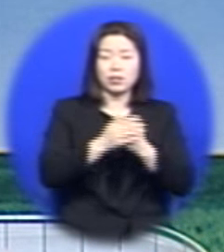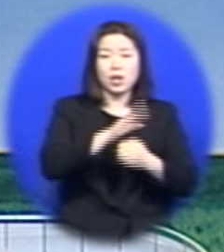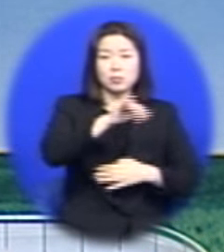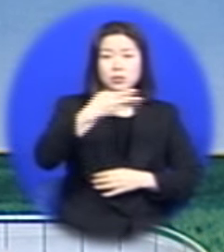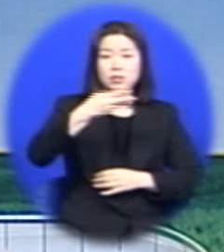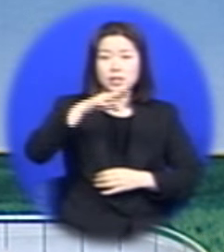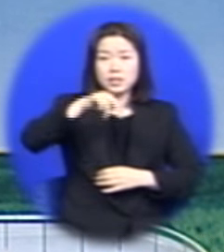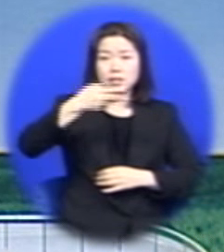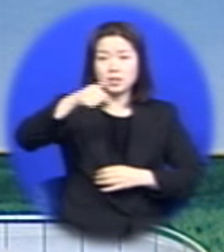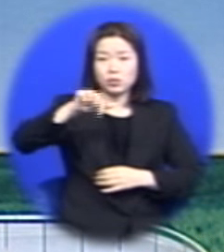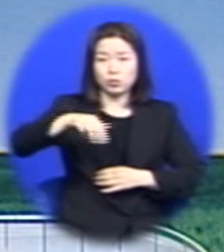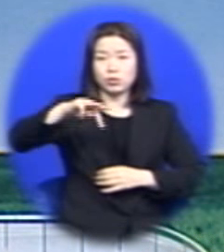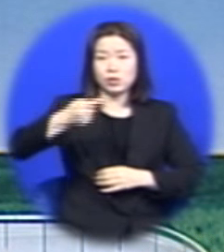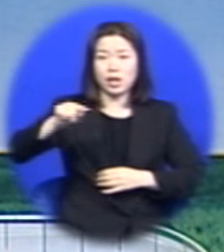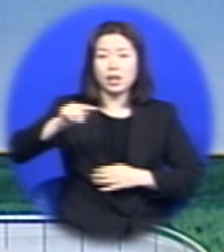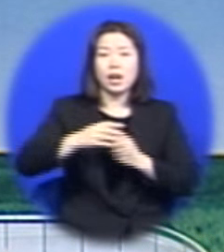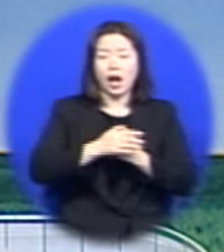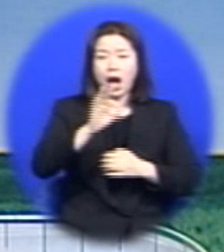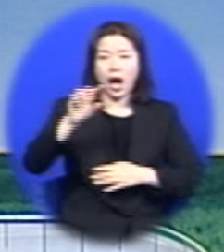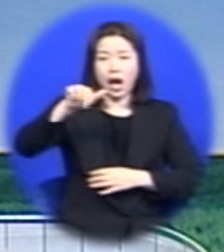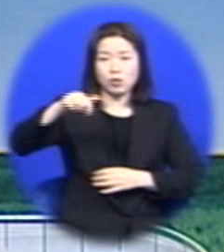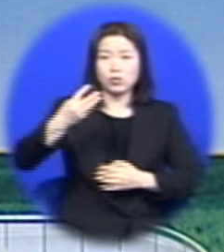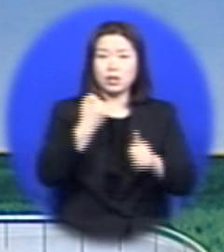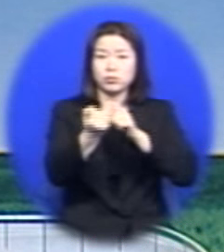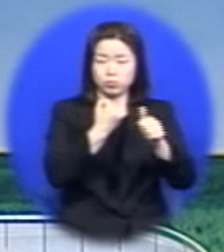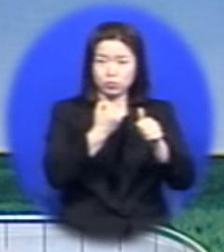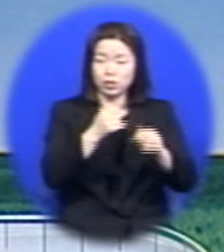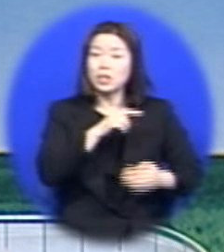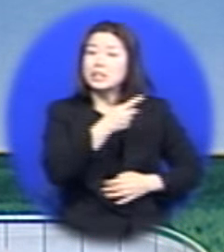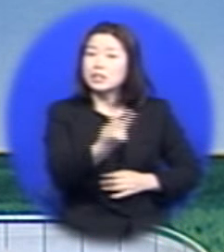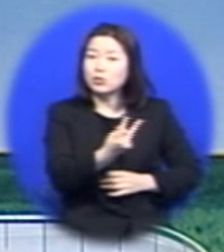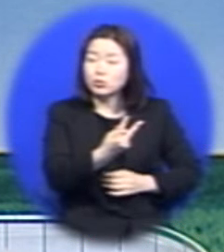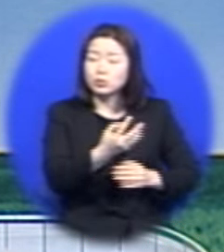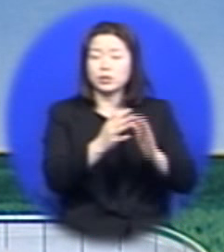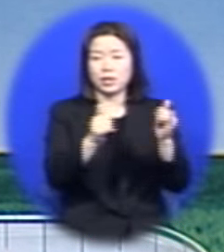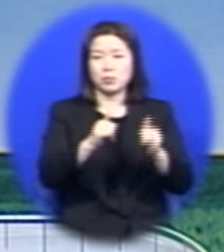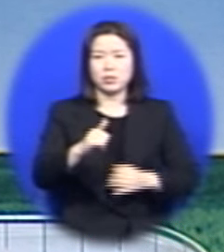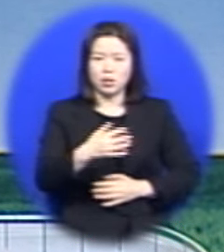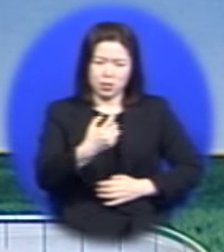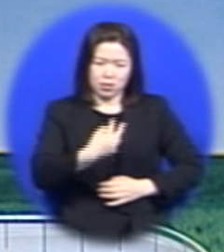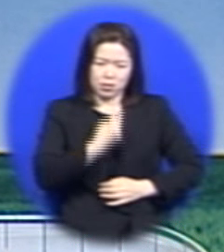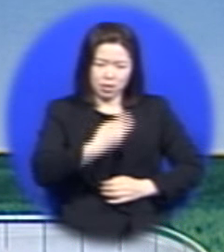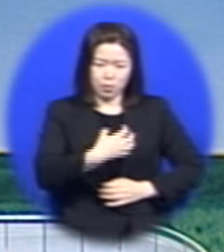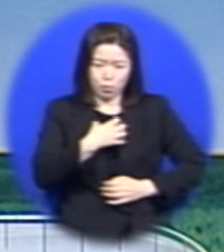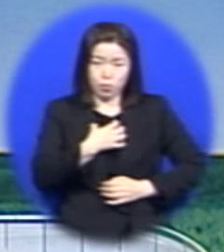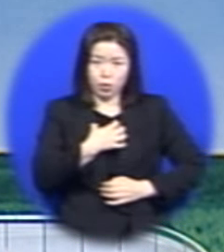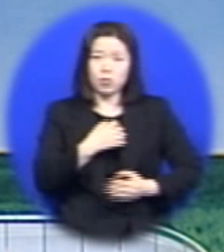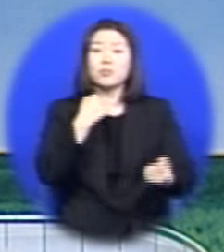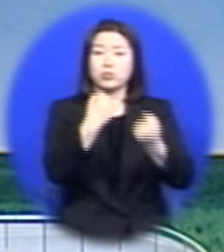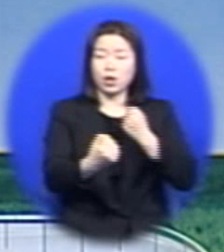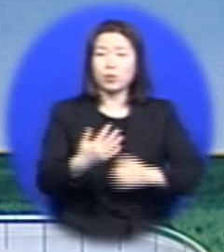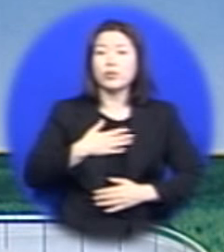언급이 나옵니다. 그들은 생명의 위협을 무릅쓰고 내 목숨을 살려준 사람들입니다. 이